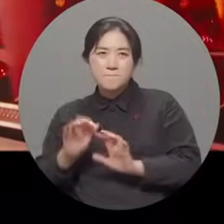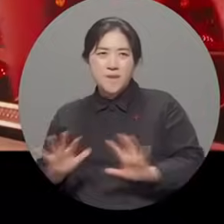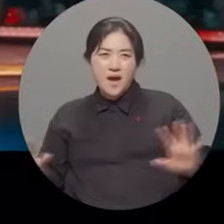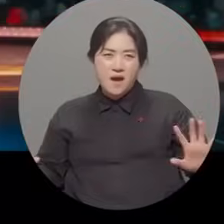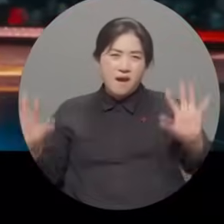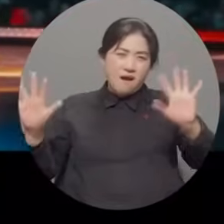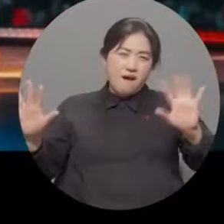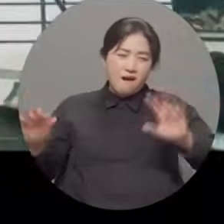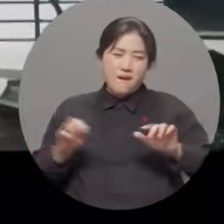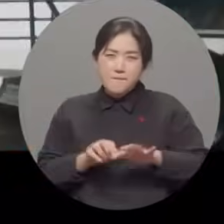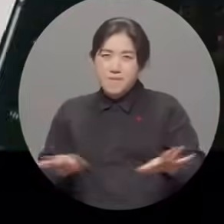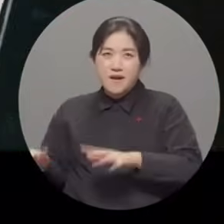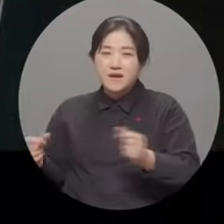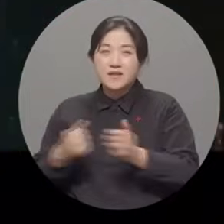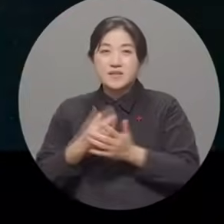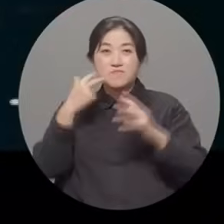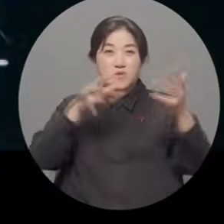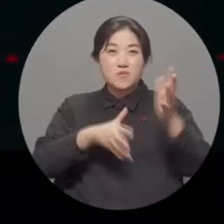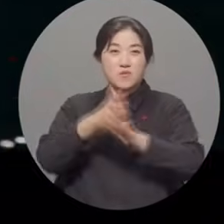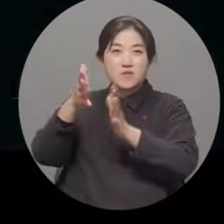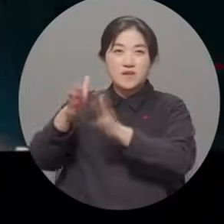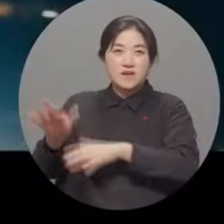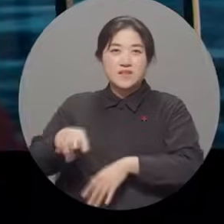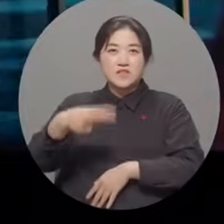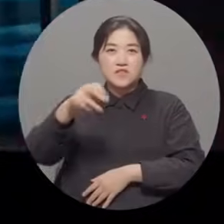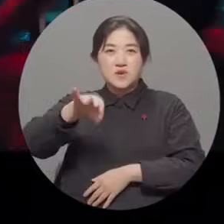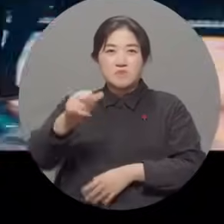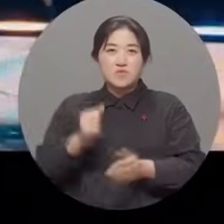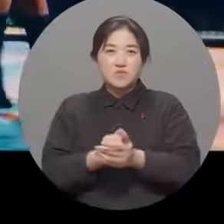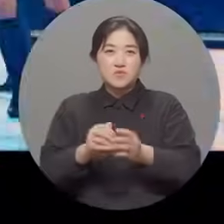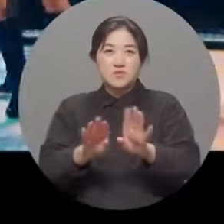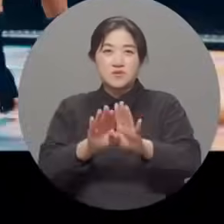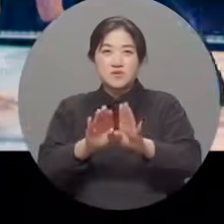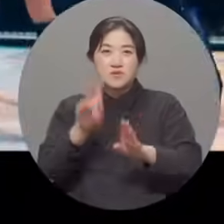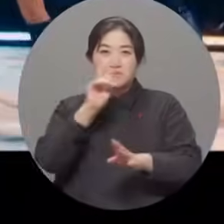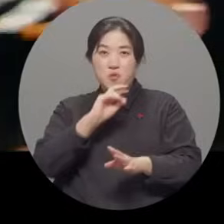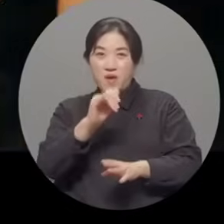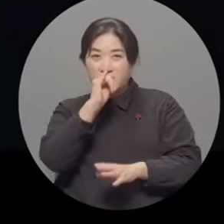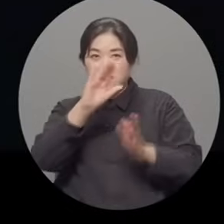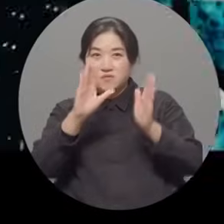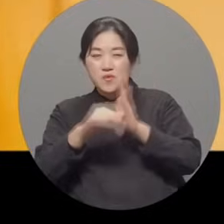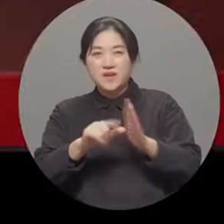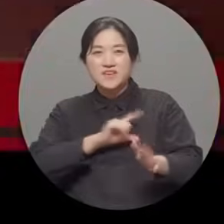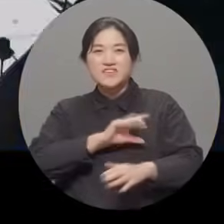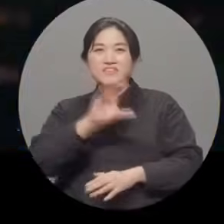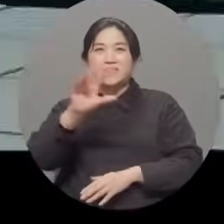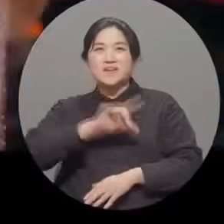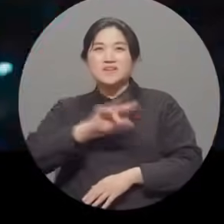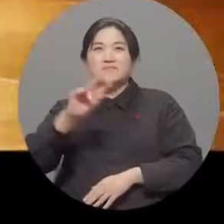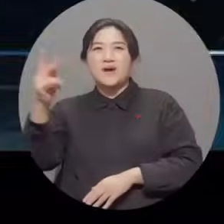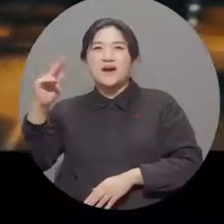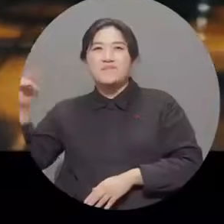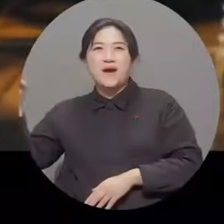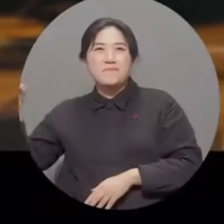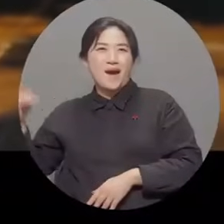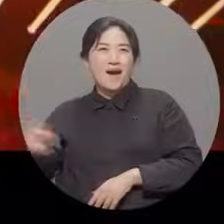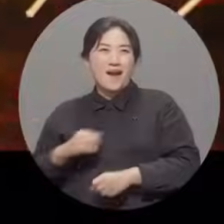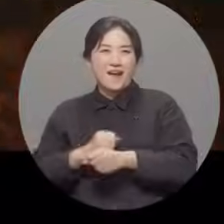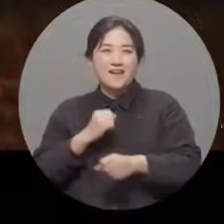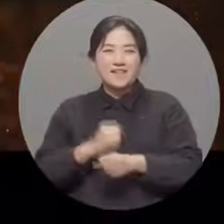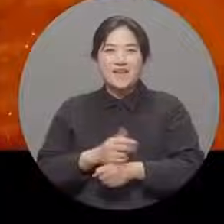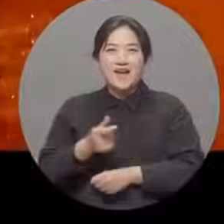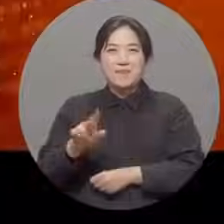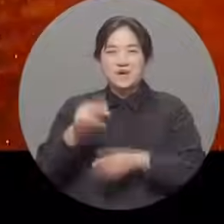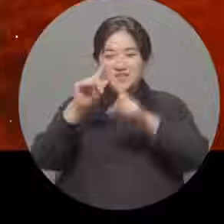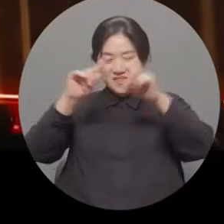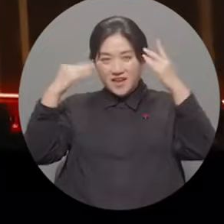right. 미국 내 도시 곳곳이 스위프트의 공연이 열리는 동안 그녀의 이름을 따 도시 이름을 바꿨습니다.